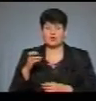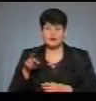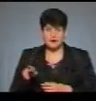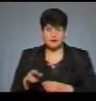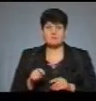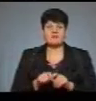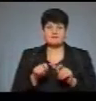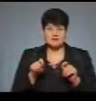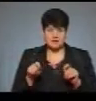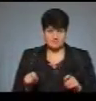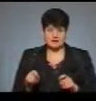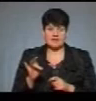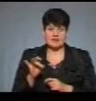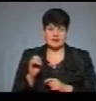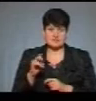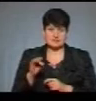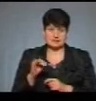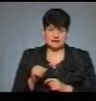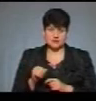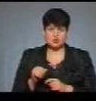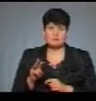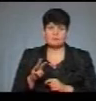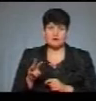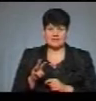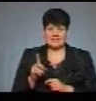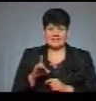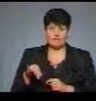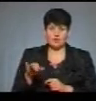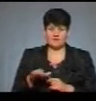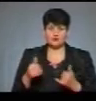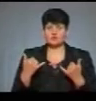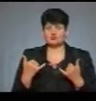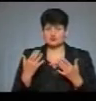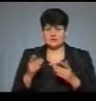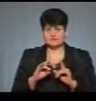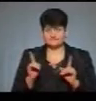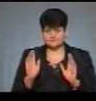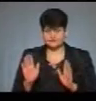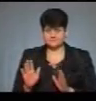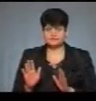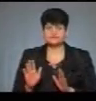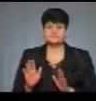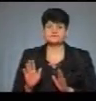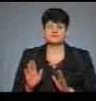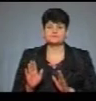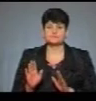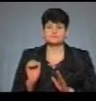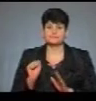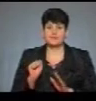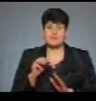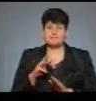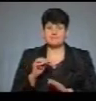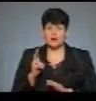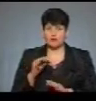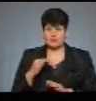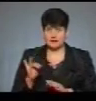грудня відкривали резиденцію Миколая європейського, бо він у нас такий сучасний і оригінальний. Сам Миколай в